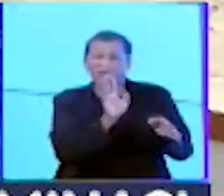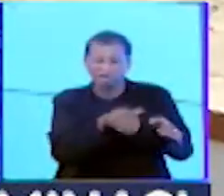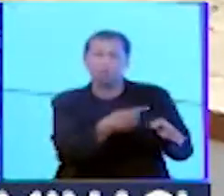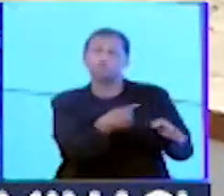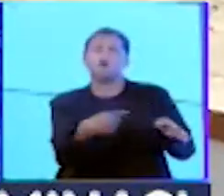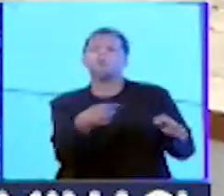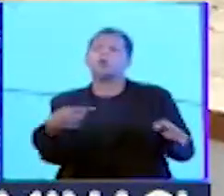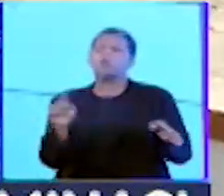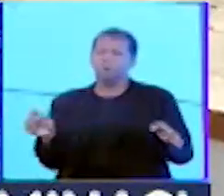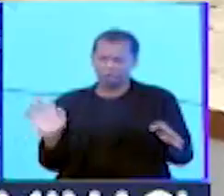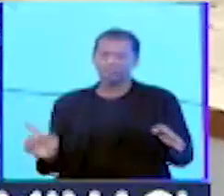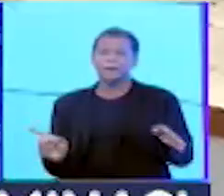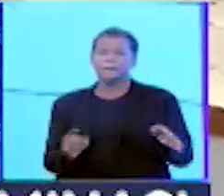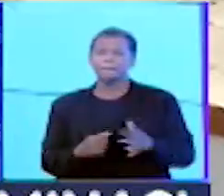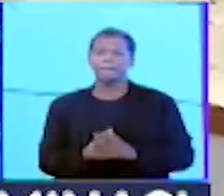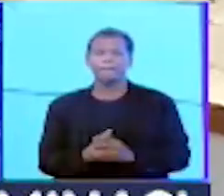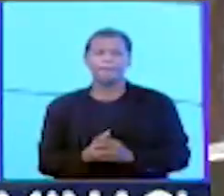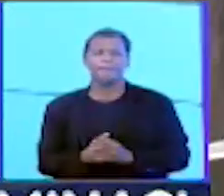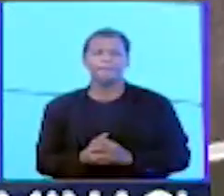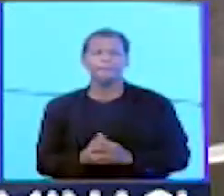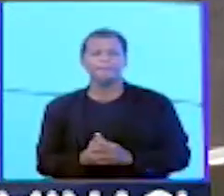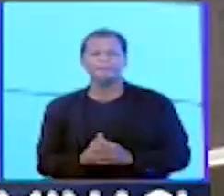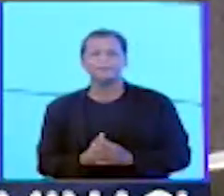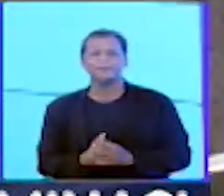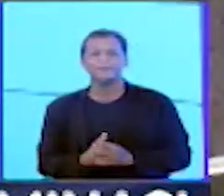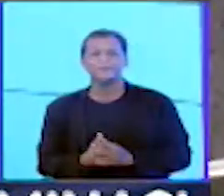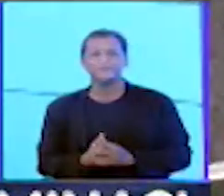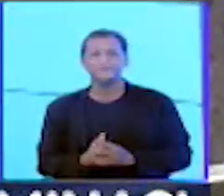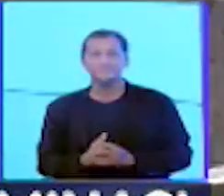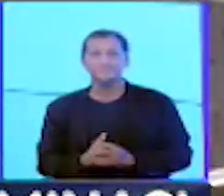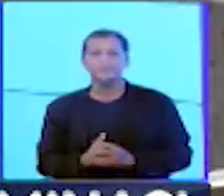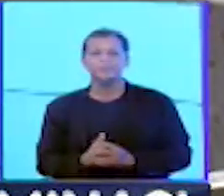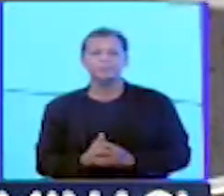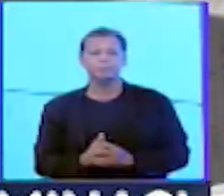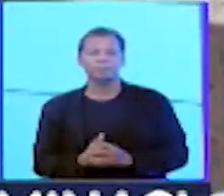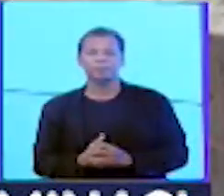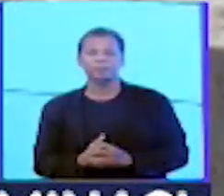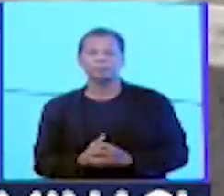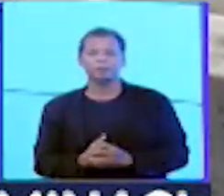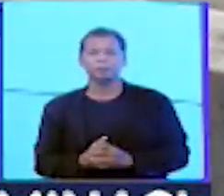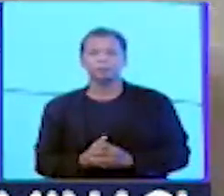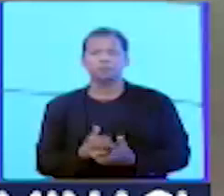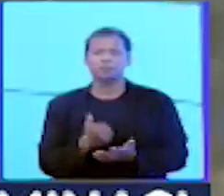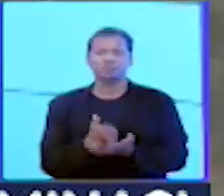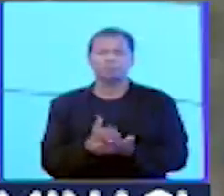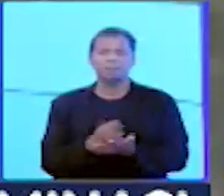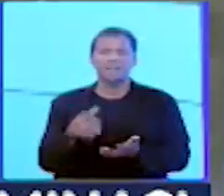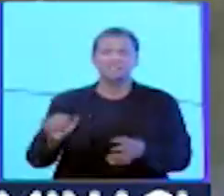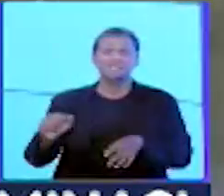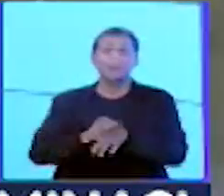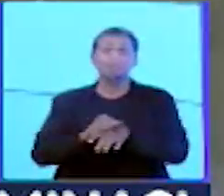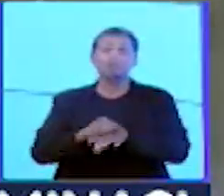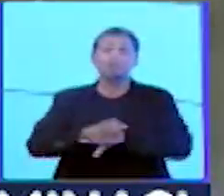yang kemungkinan terkontaminasi selama kita beraktivitas, terutama di tengah pandemi COVID-19. Namun